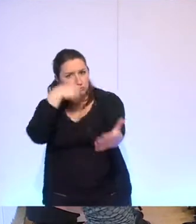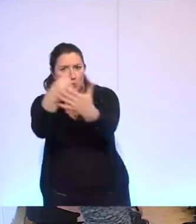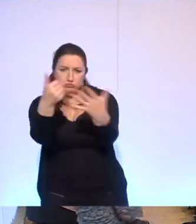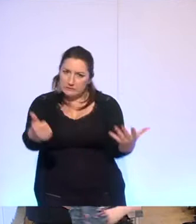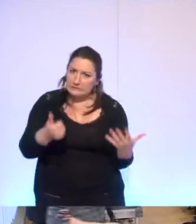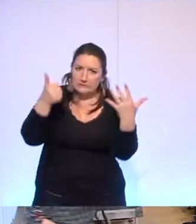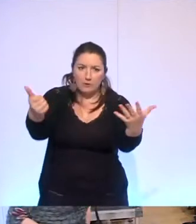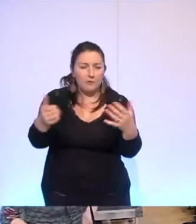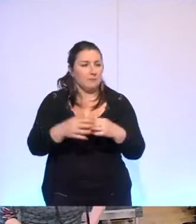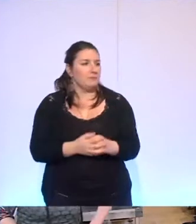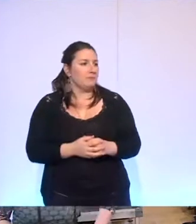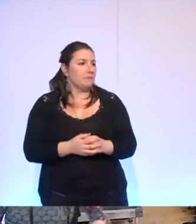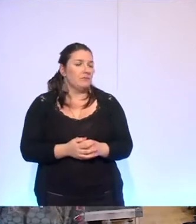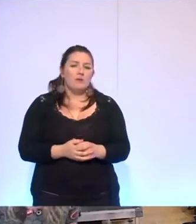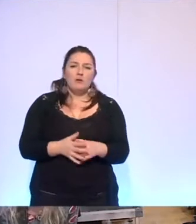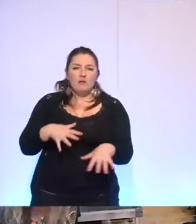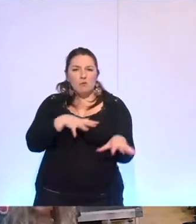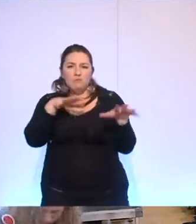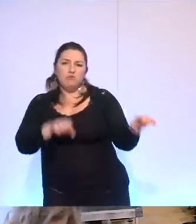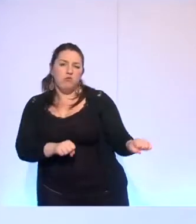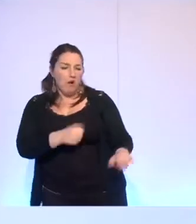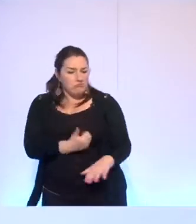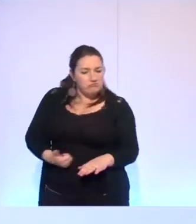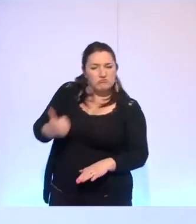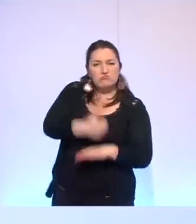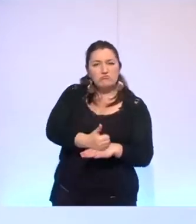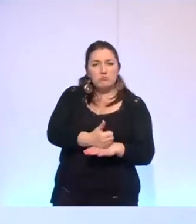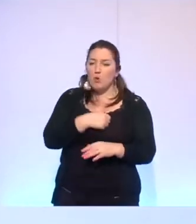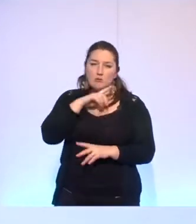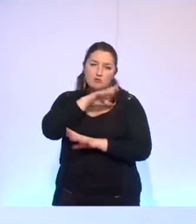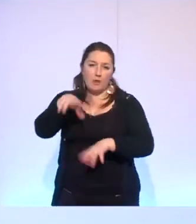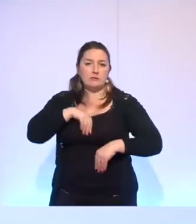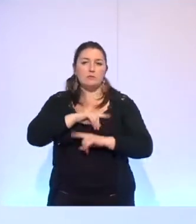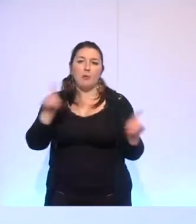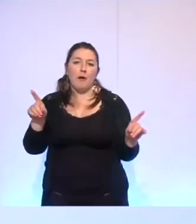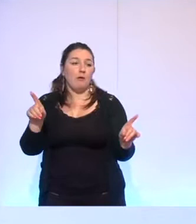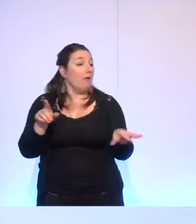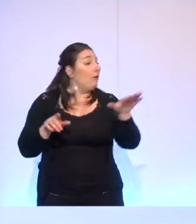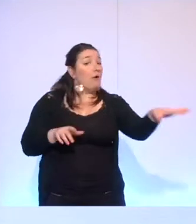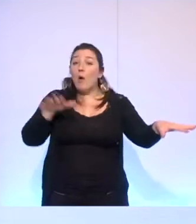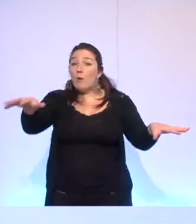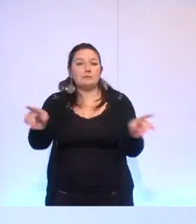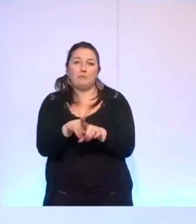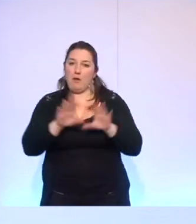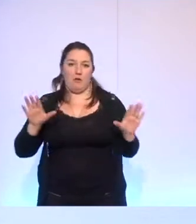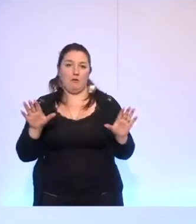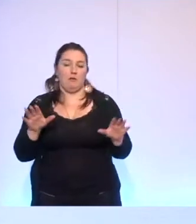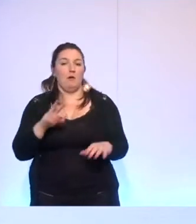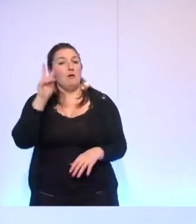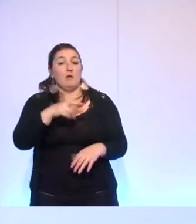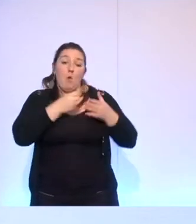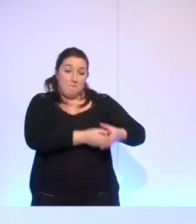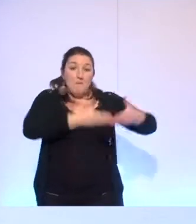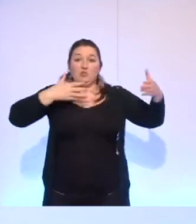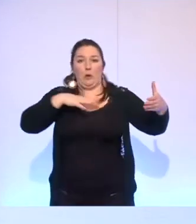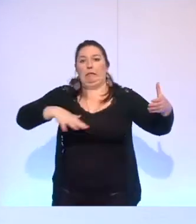tolérerai aucune caricature et aucun abus de pouvoir, d'où qu'ils viennent. Je le dis d'autant plus clairement que je suis à la tête d'une majorité large et